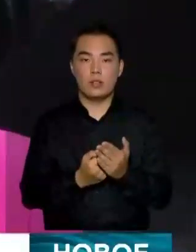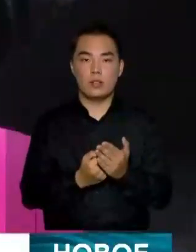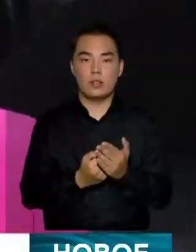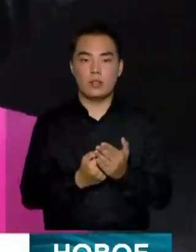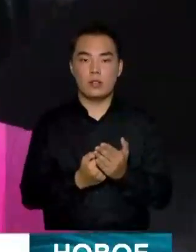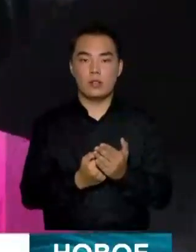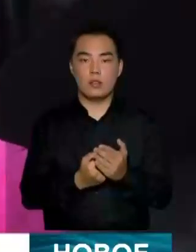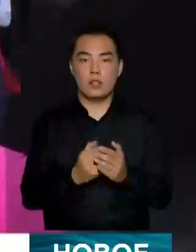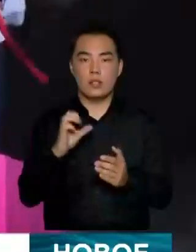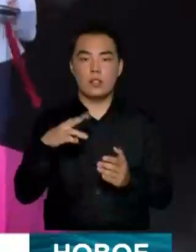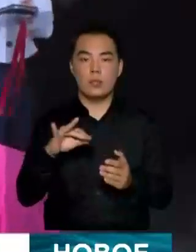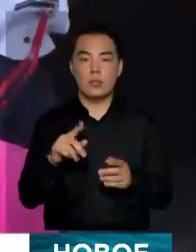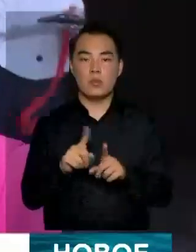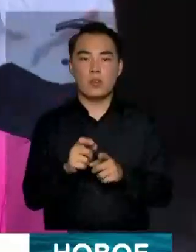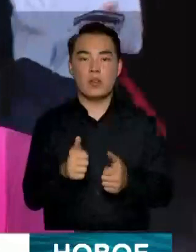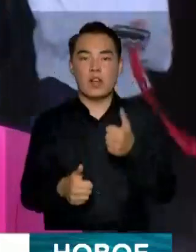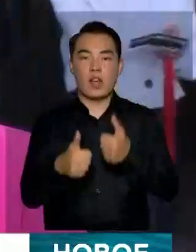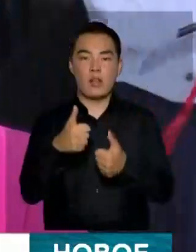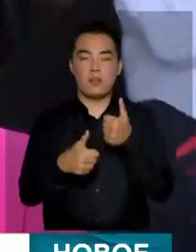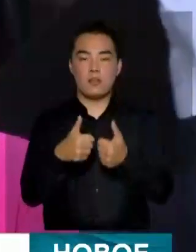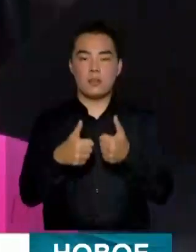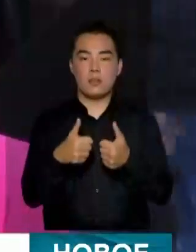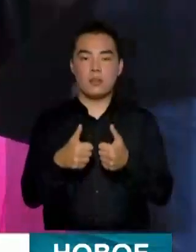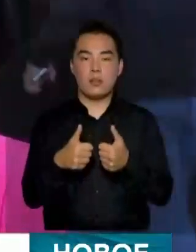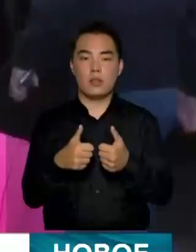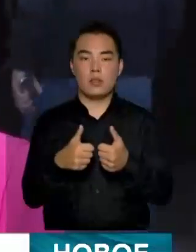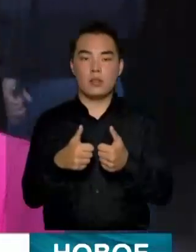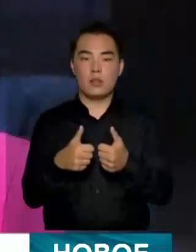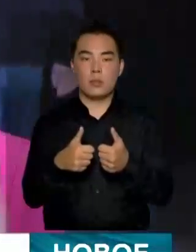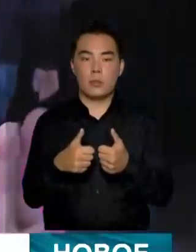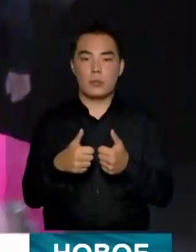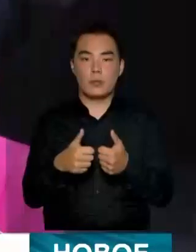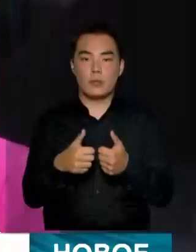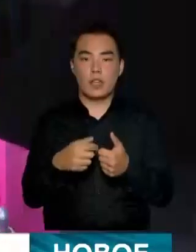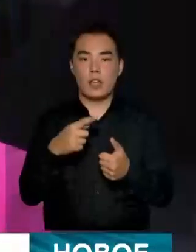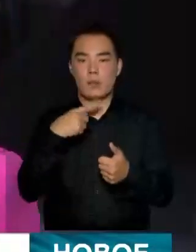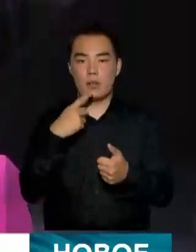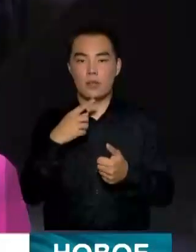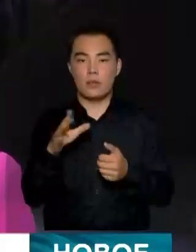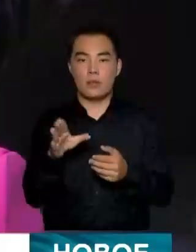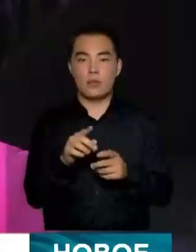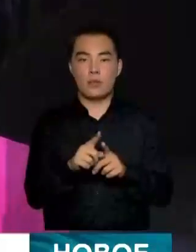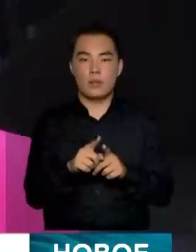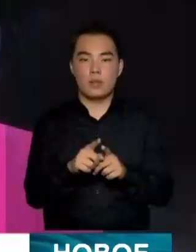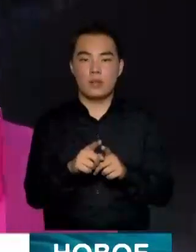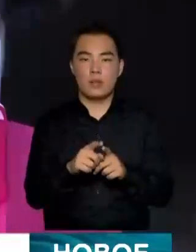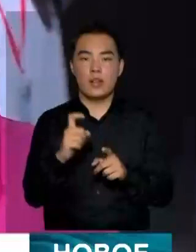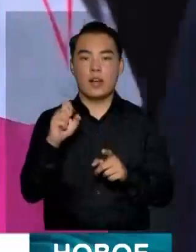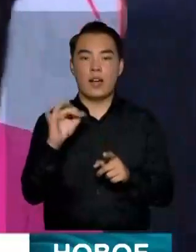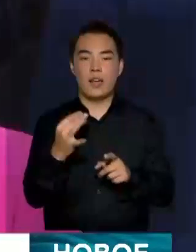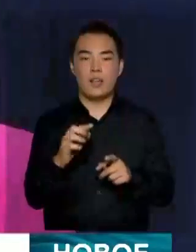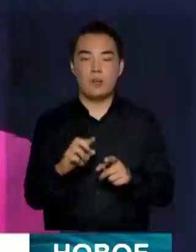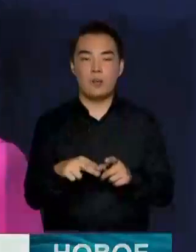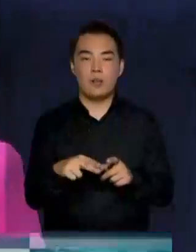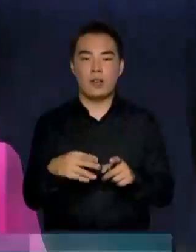СМИ, конкурируя между собой, стараются порой, говоря современным языком, поймать хайп.